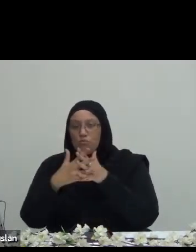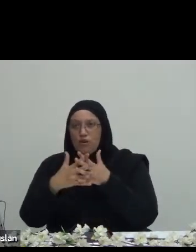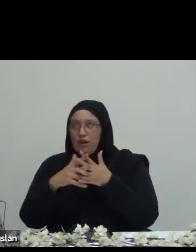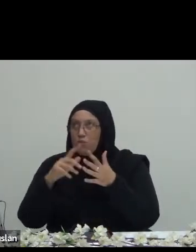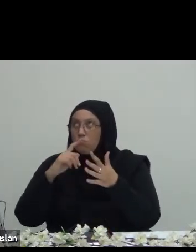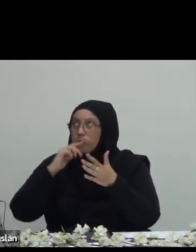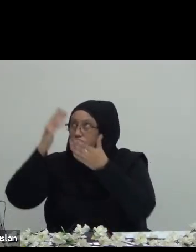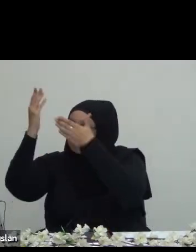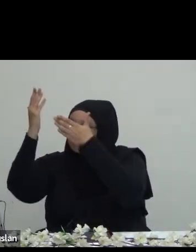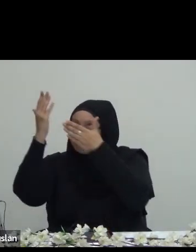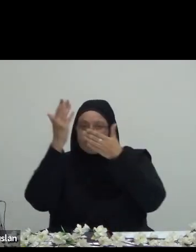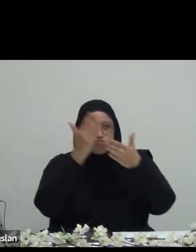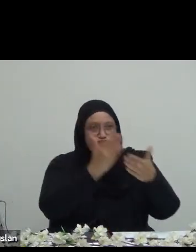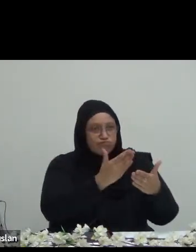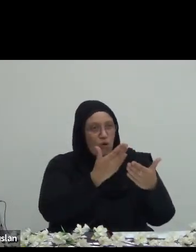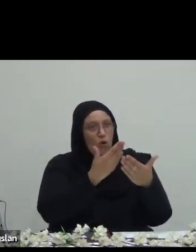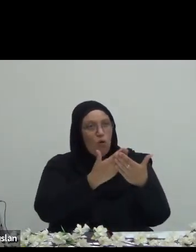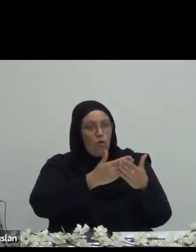جبل